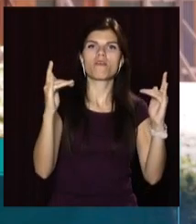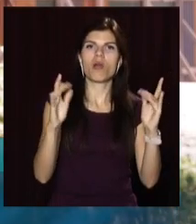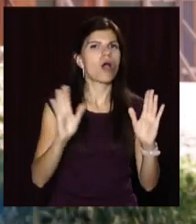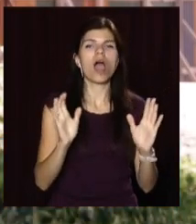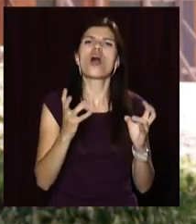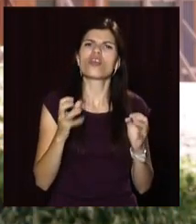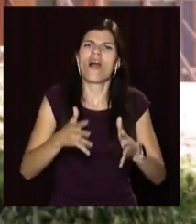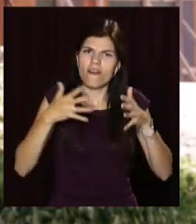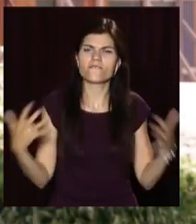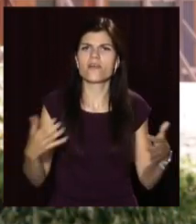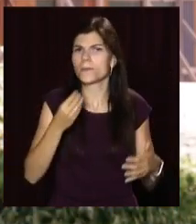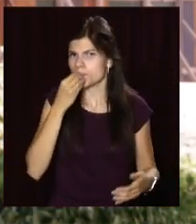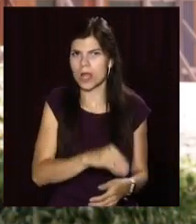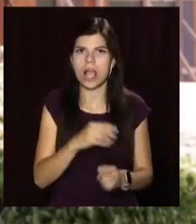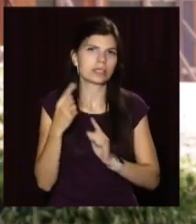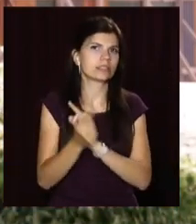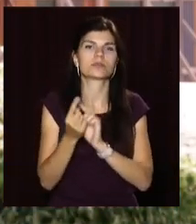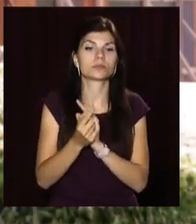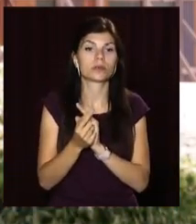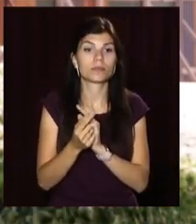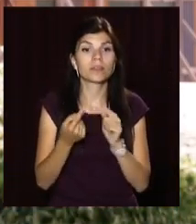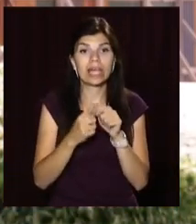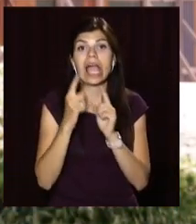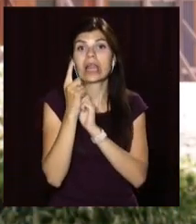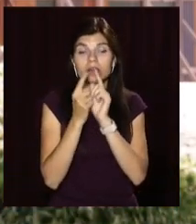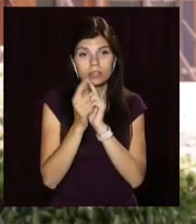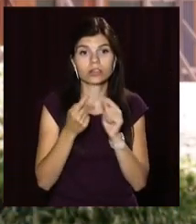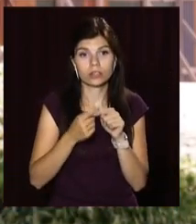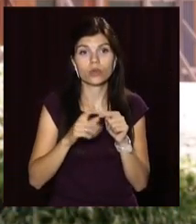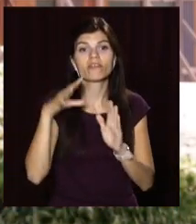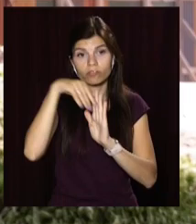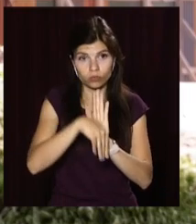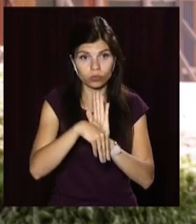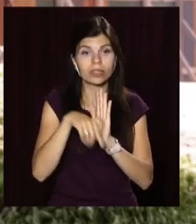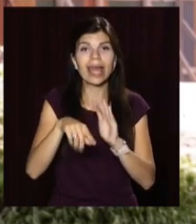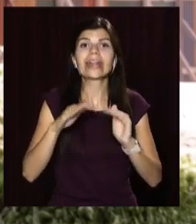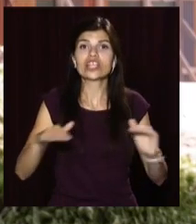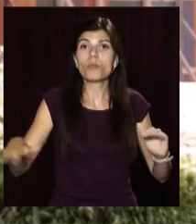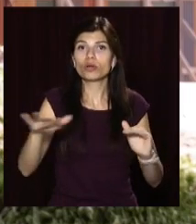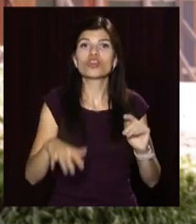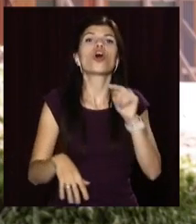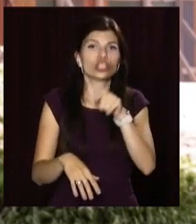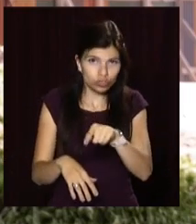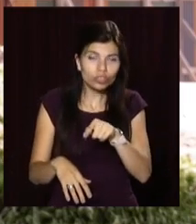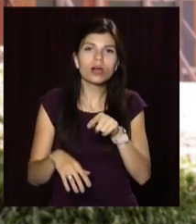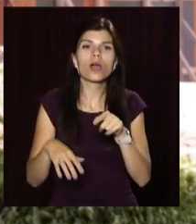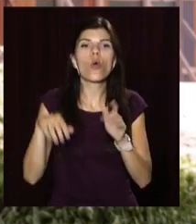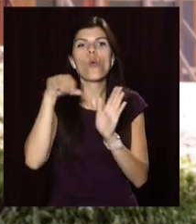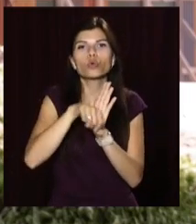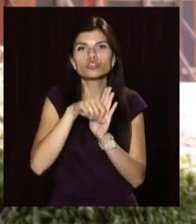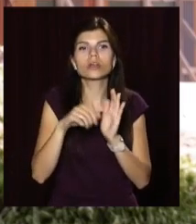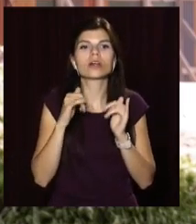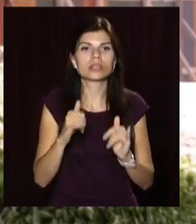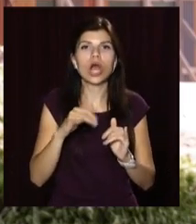зробити масштабну глобальну реконструкцію. Эта реконструкция вся будет включать наличие детских площадок, участка для